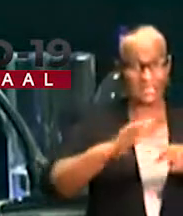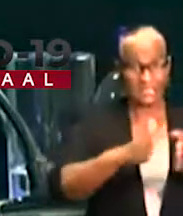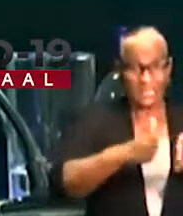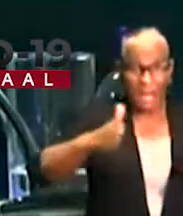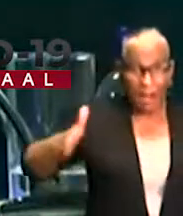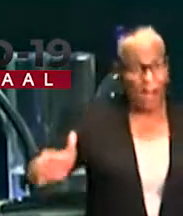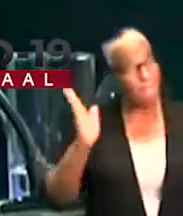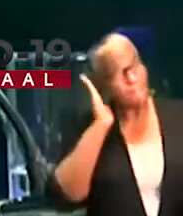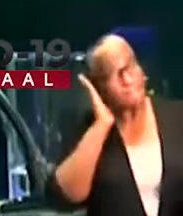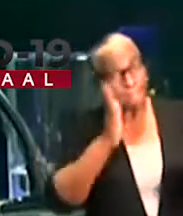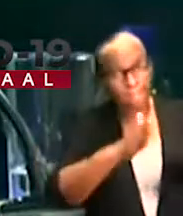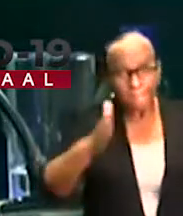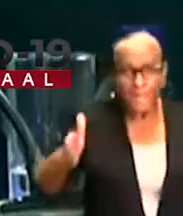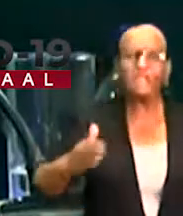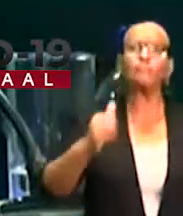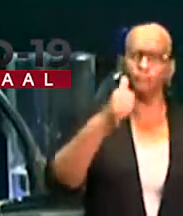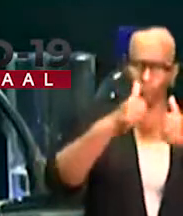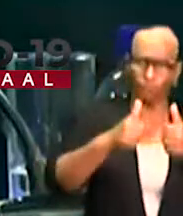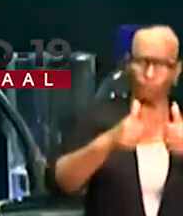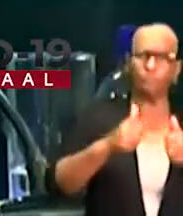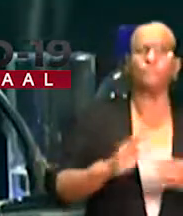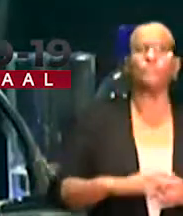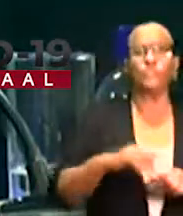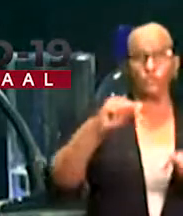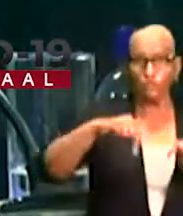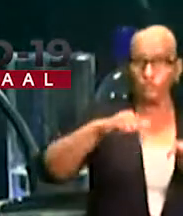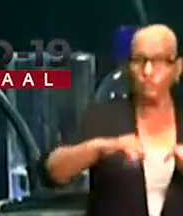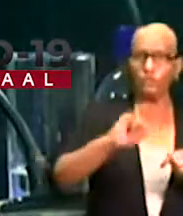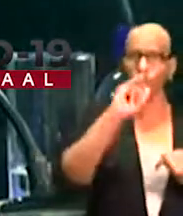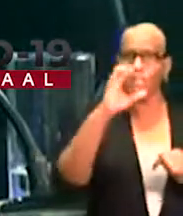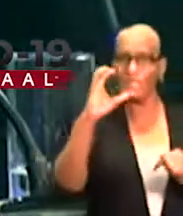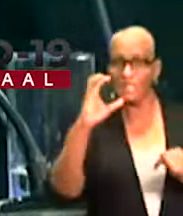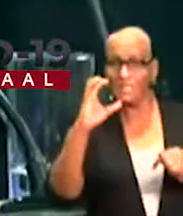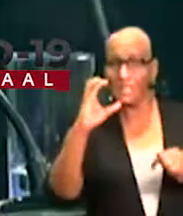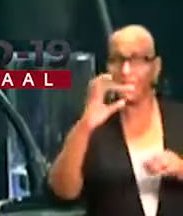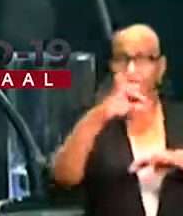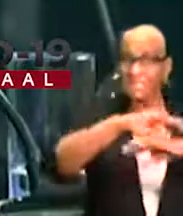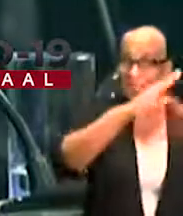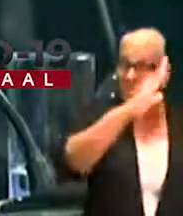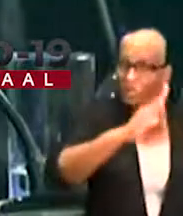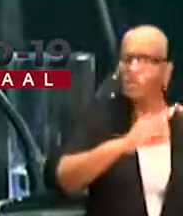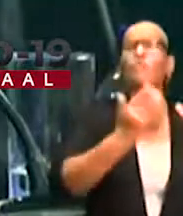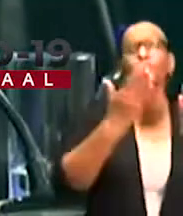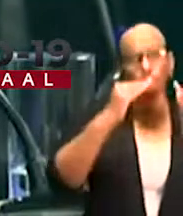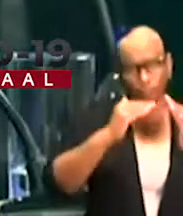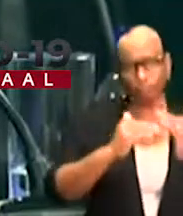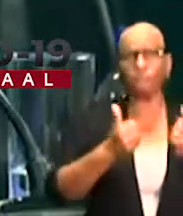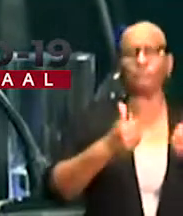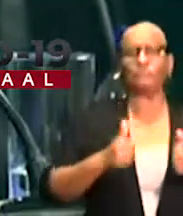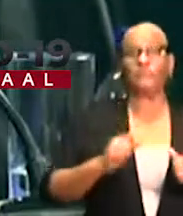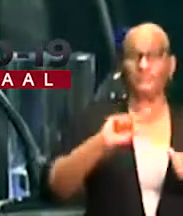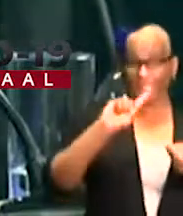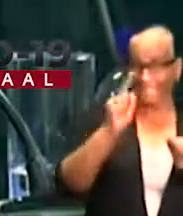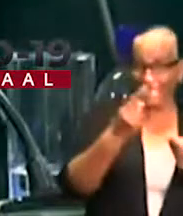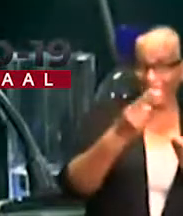weken, hebben we ook een afname van het aantal mensen op de intensive care kunnen zien. En ook in de eerste